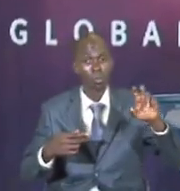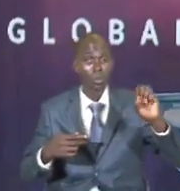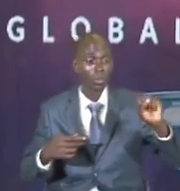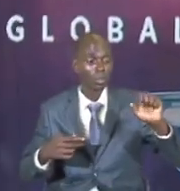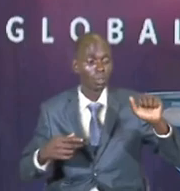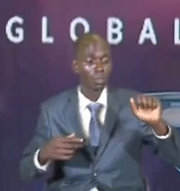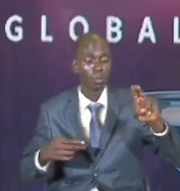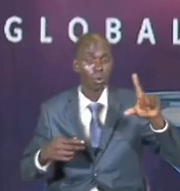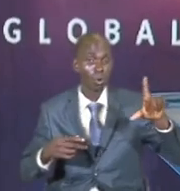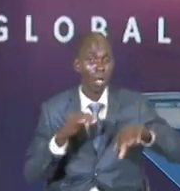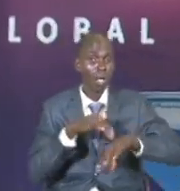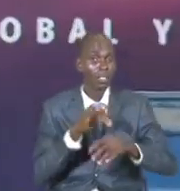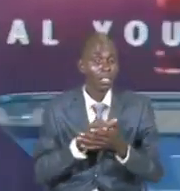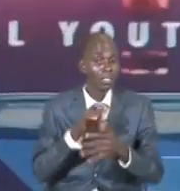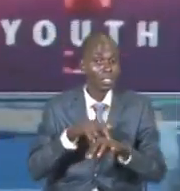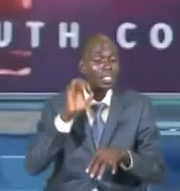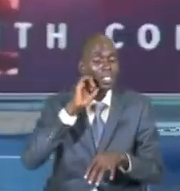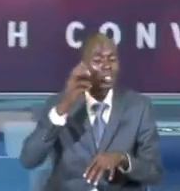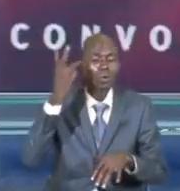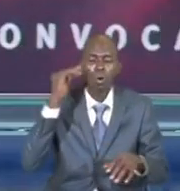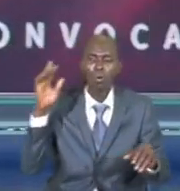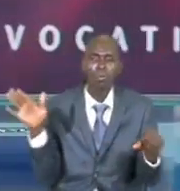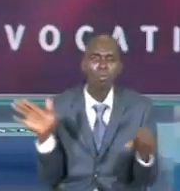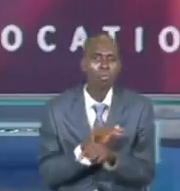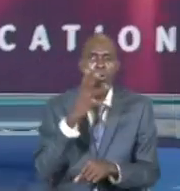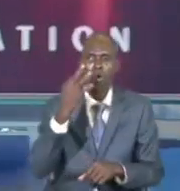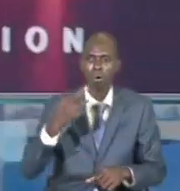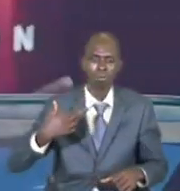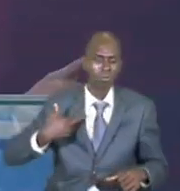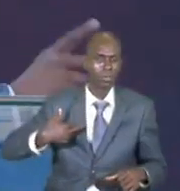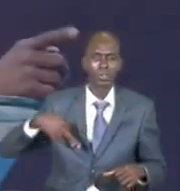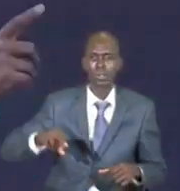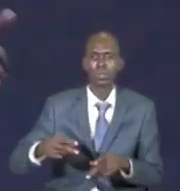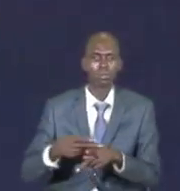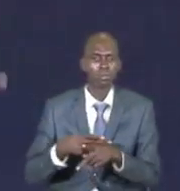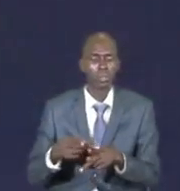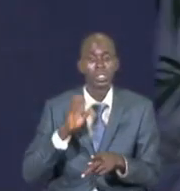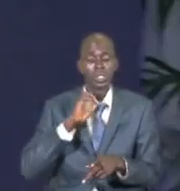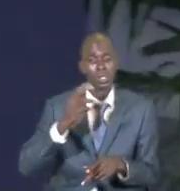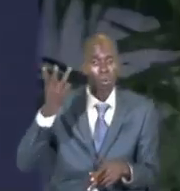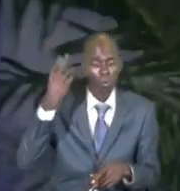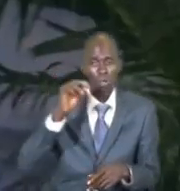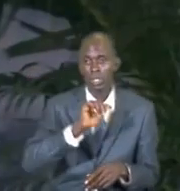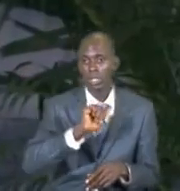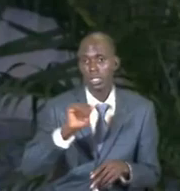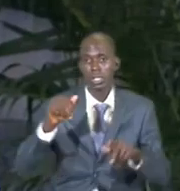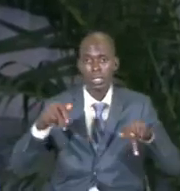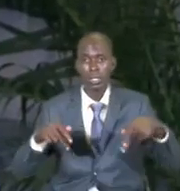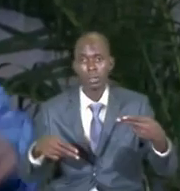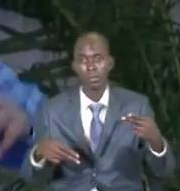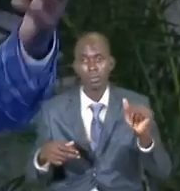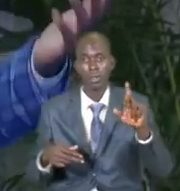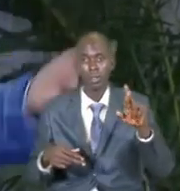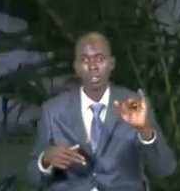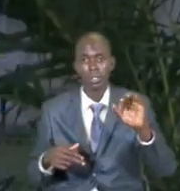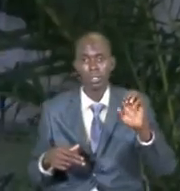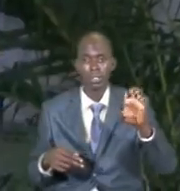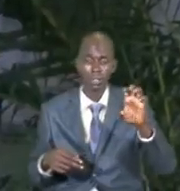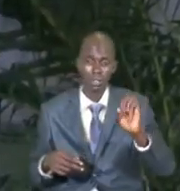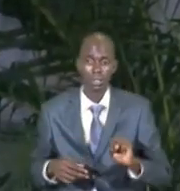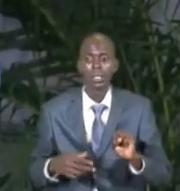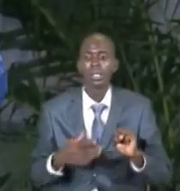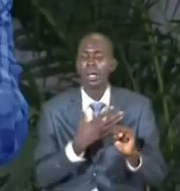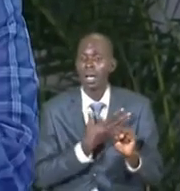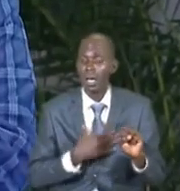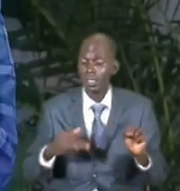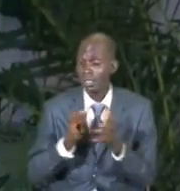Ọ bụ onye Farisii. O wee sị, ọ bụ na o nwere onye okpukperechi na-egbu ka mmanya, abụ m onye ahụ.